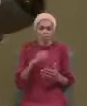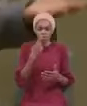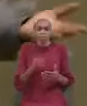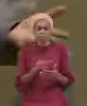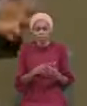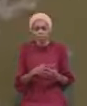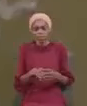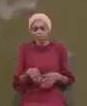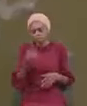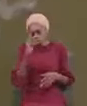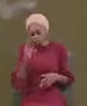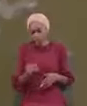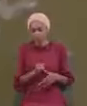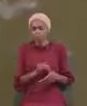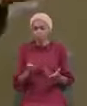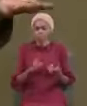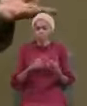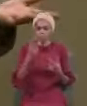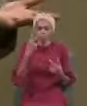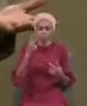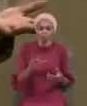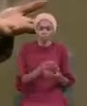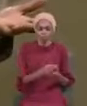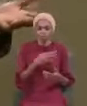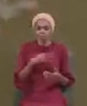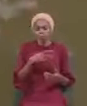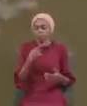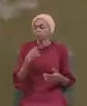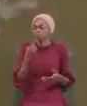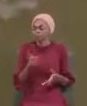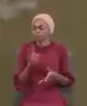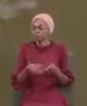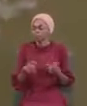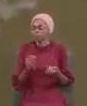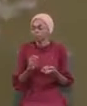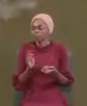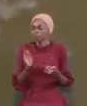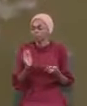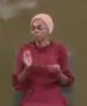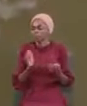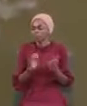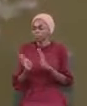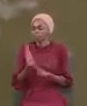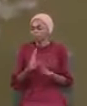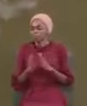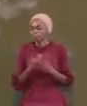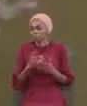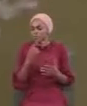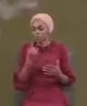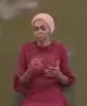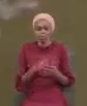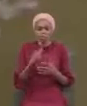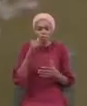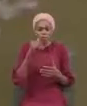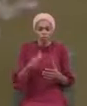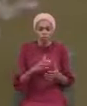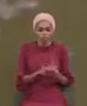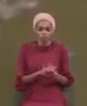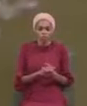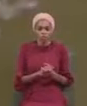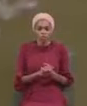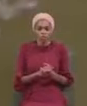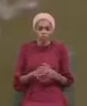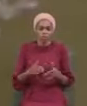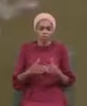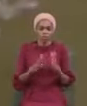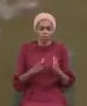dire c'est quoi le problème la des femmes enveloppe avec une